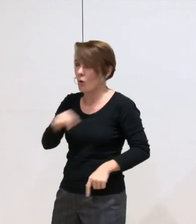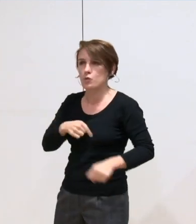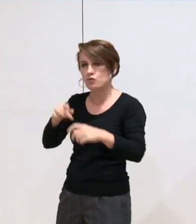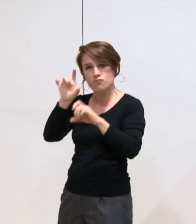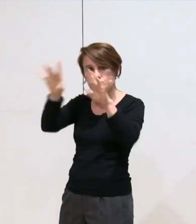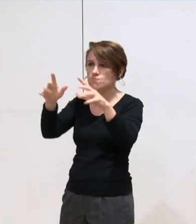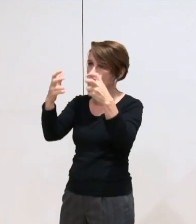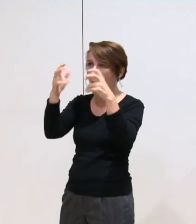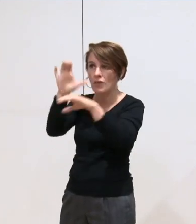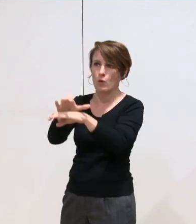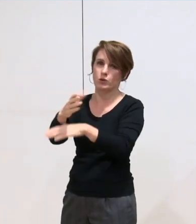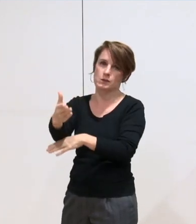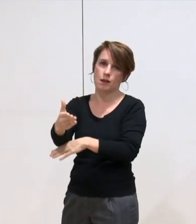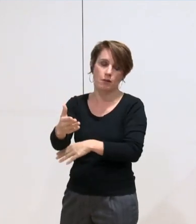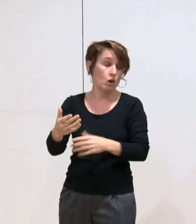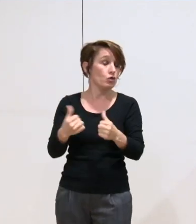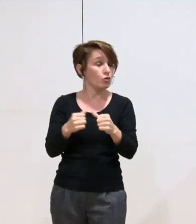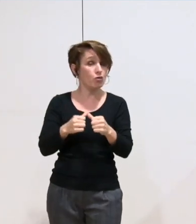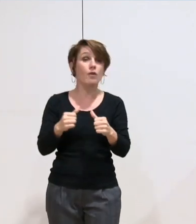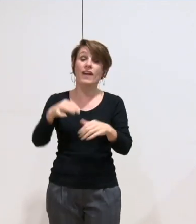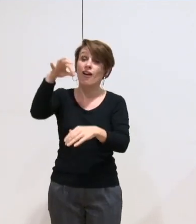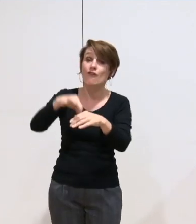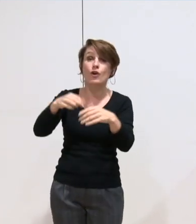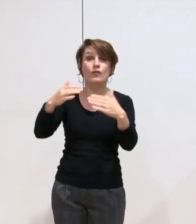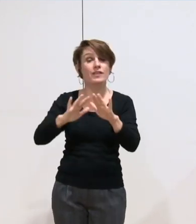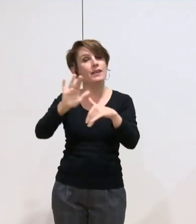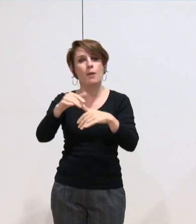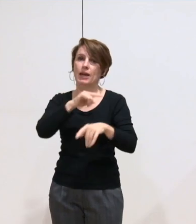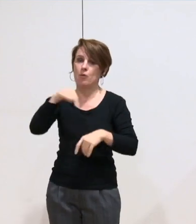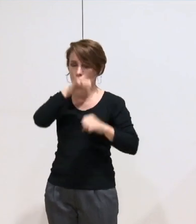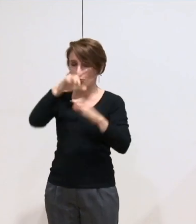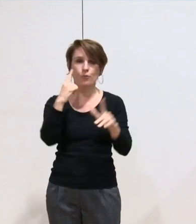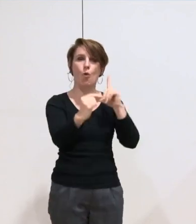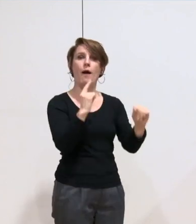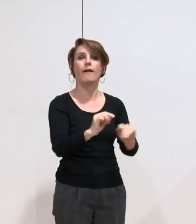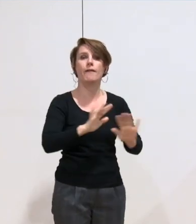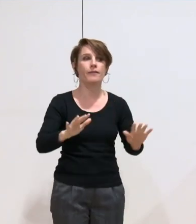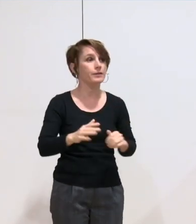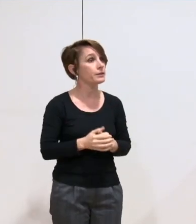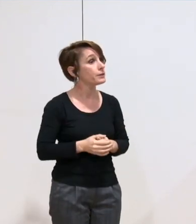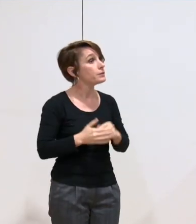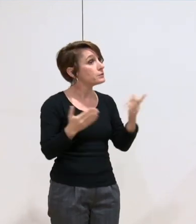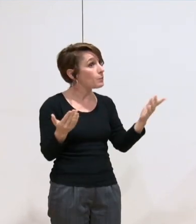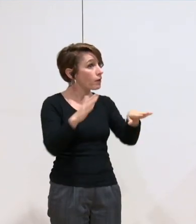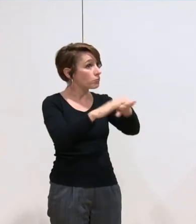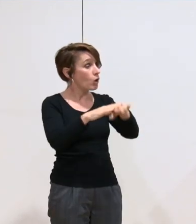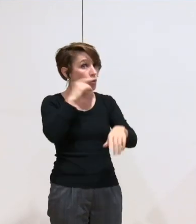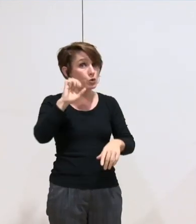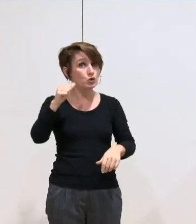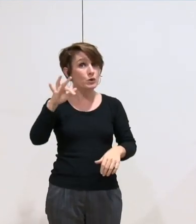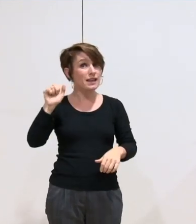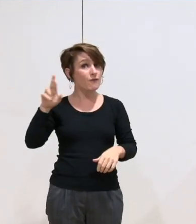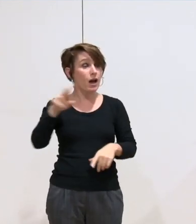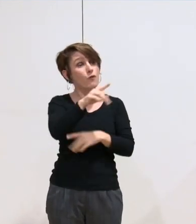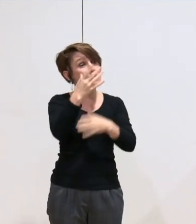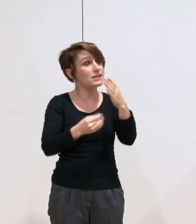concerne. Donc, nous vous laisserons, après le vote, entre vous. Merci. Écoutez, M. Safar, comme vous étiez absent lors des deux derniers conseils, je